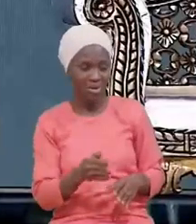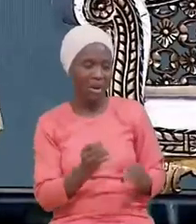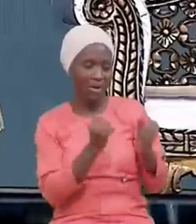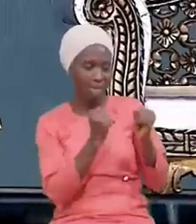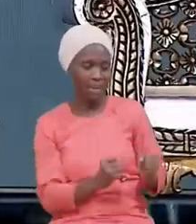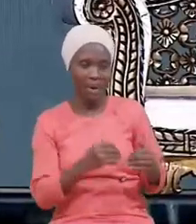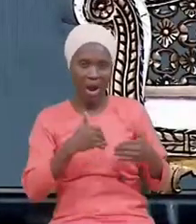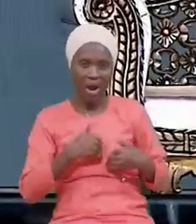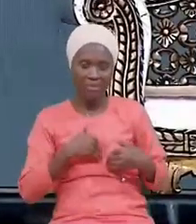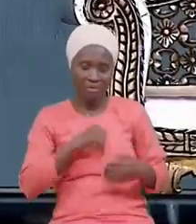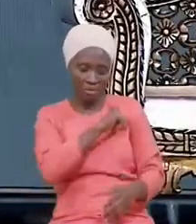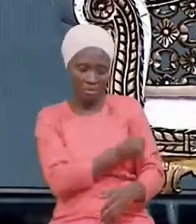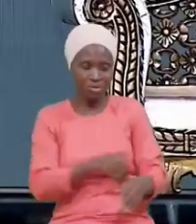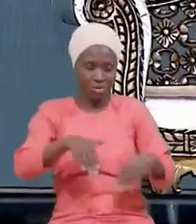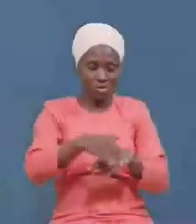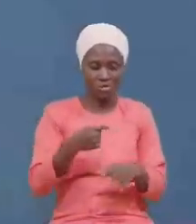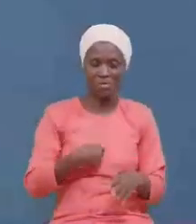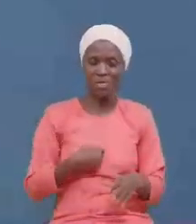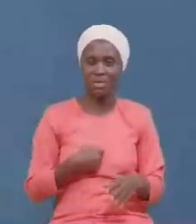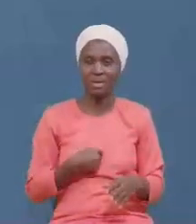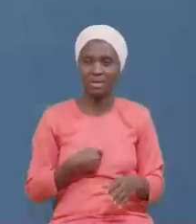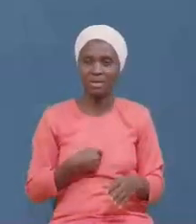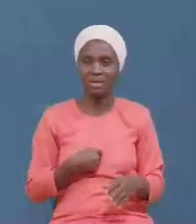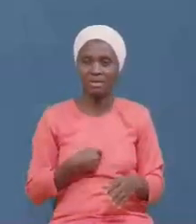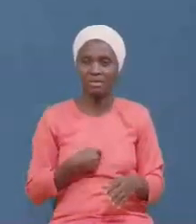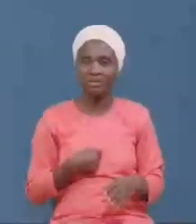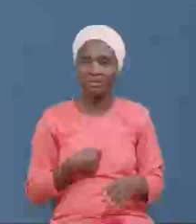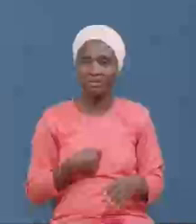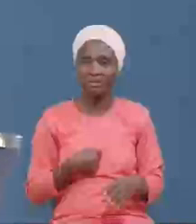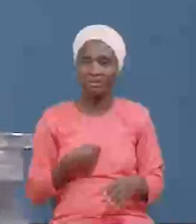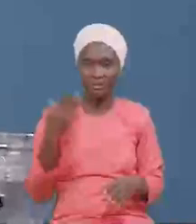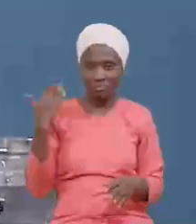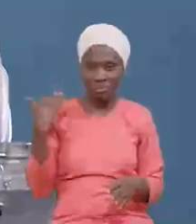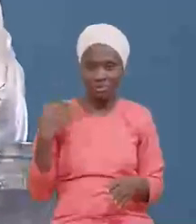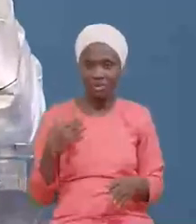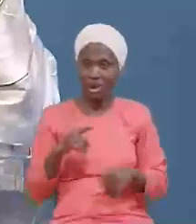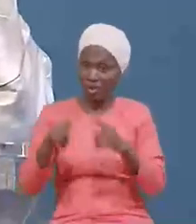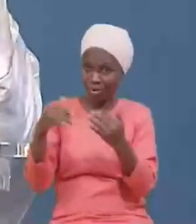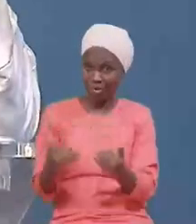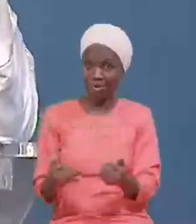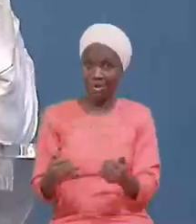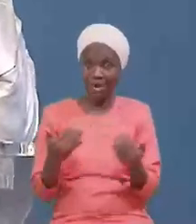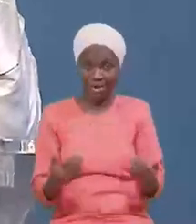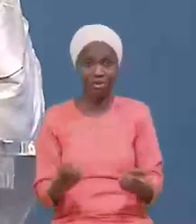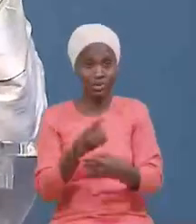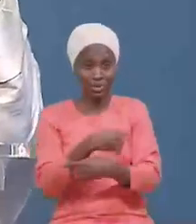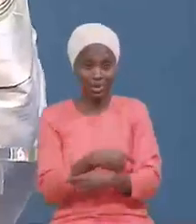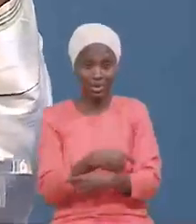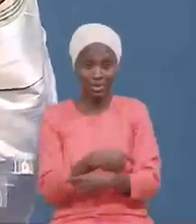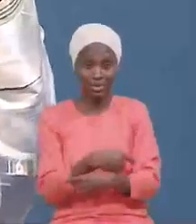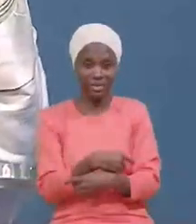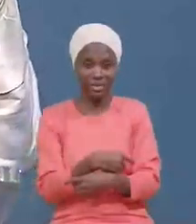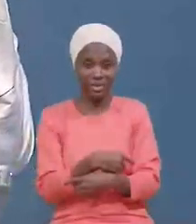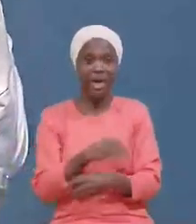D'autres pouvoirs avaient l'autorité sur moi. Mais maintenant, ce jour, moi,